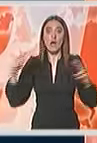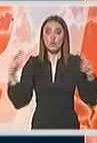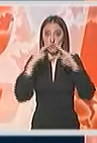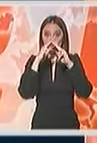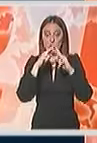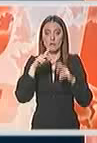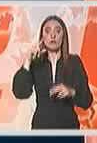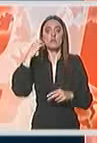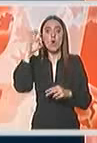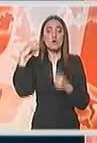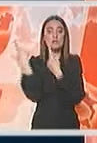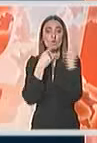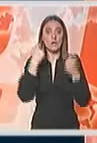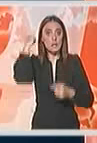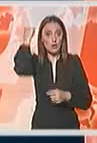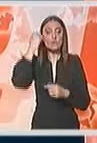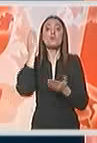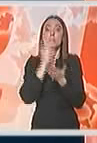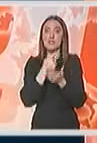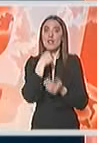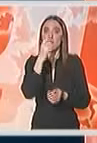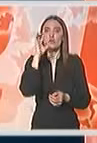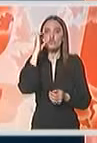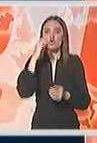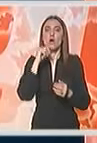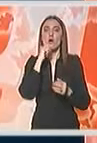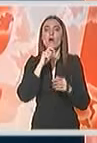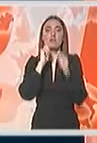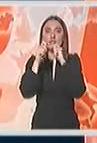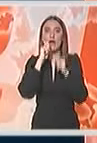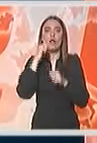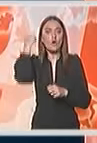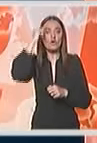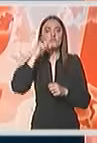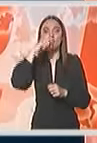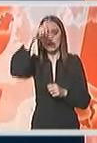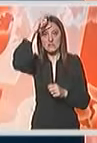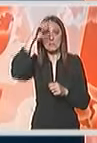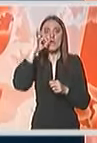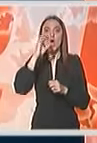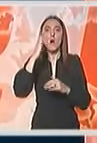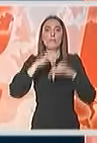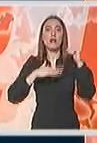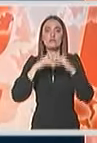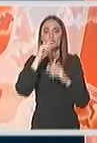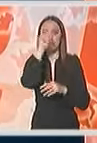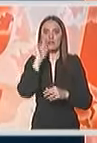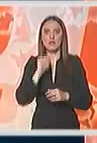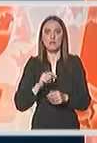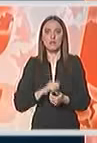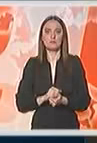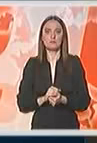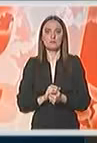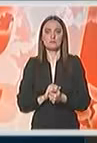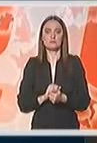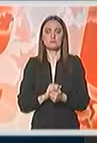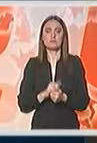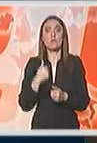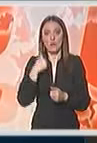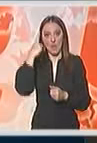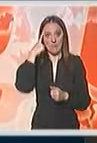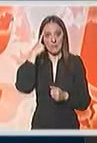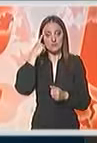susretima sem o situaciji na Kosovu biti reči o uspostavljanju dijaloga Kosova i Srbije o praktičnim pitanjima. Pa